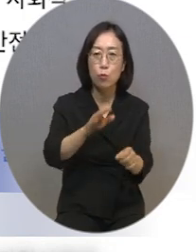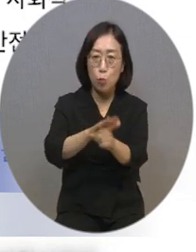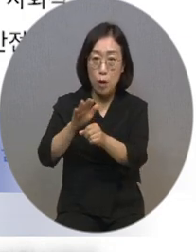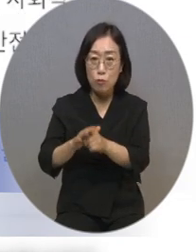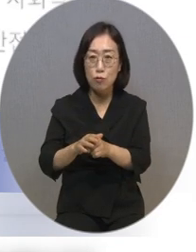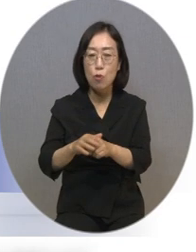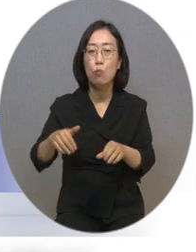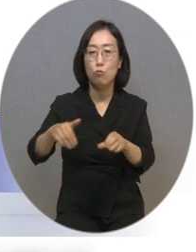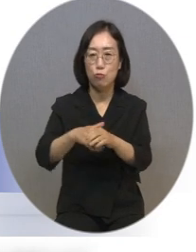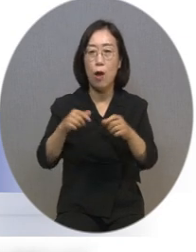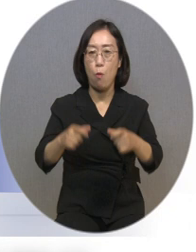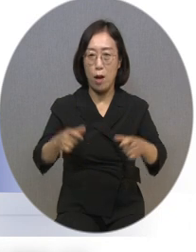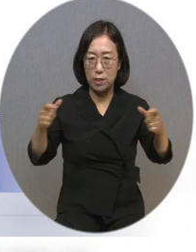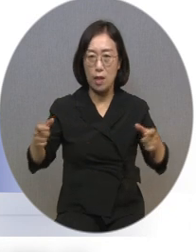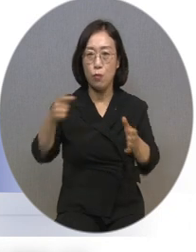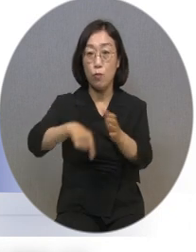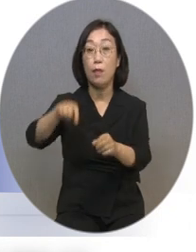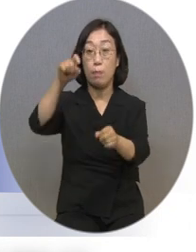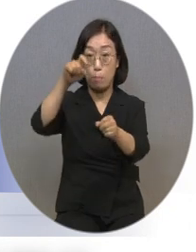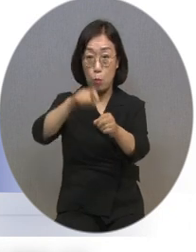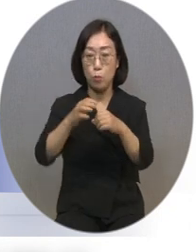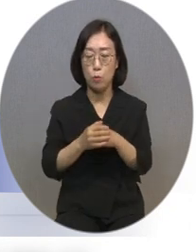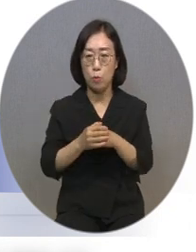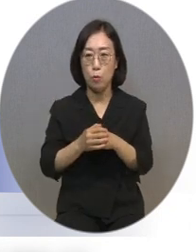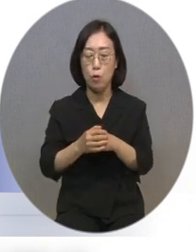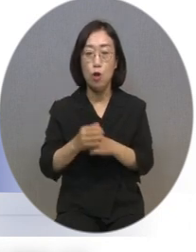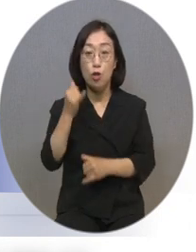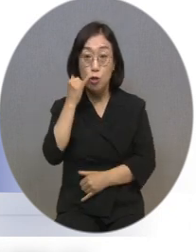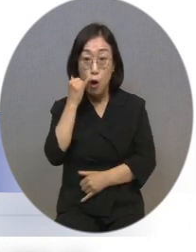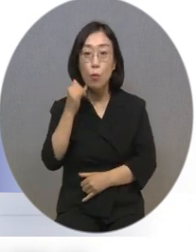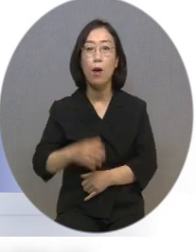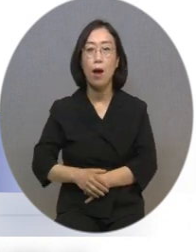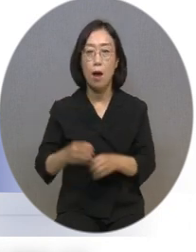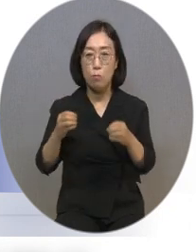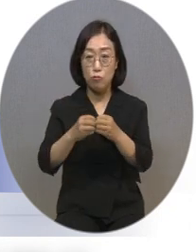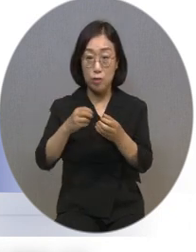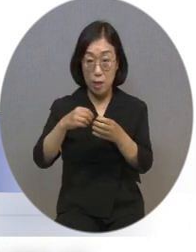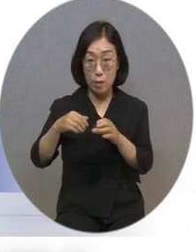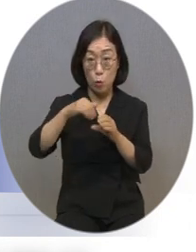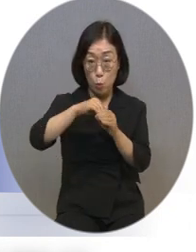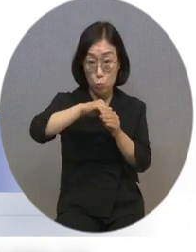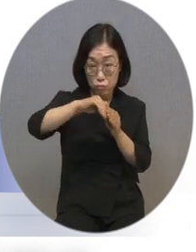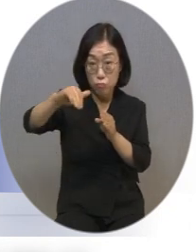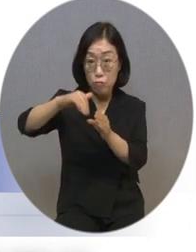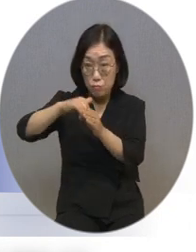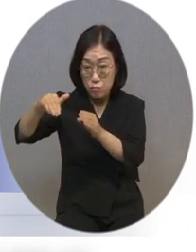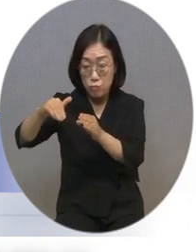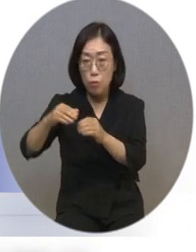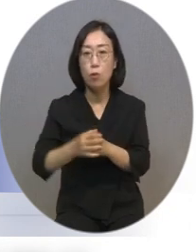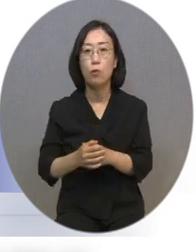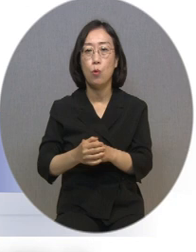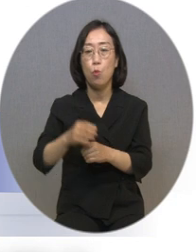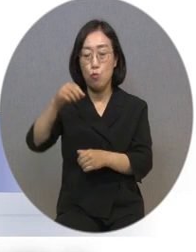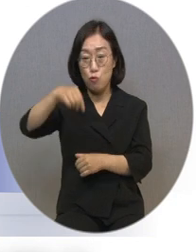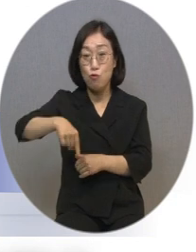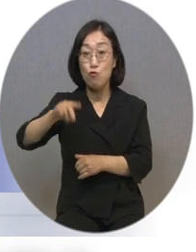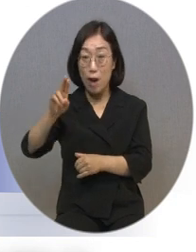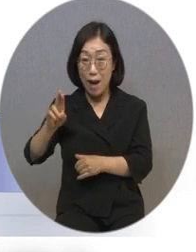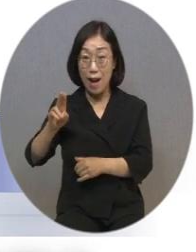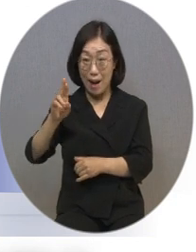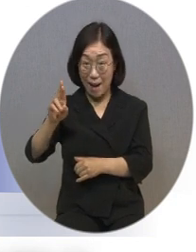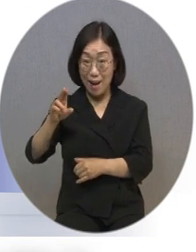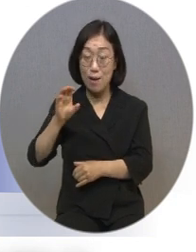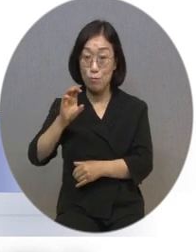마련됐는데요 캠페인은 ARS 전화 기부 문자 기부 QR 코드 기부 등을 통해 참여할 수 있고 기부 관련